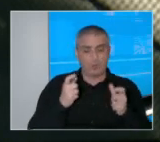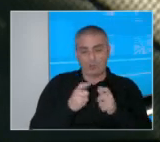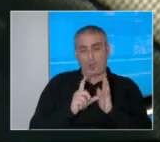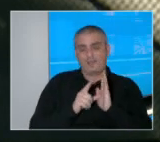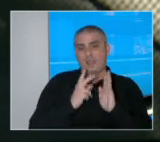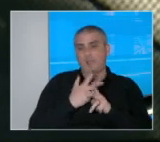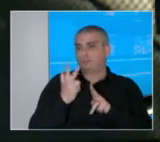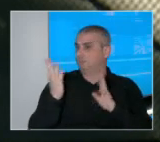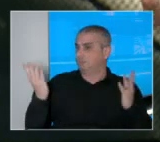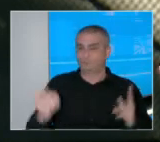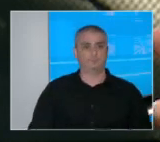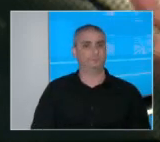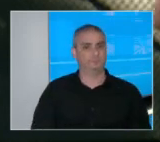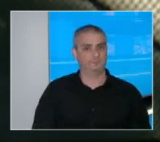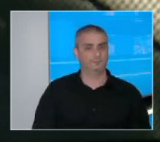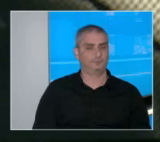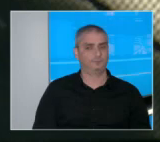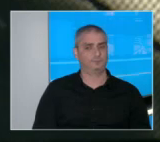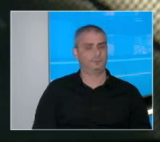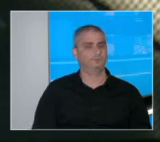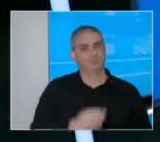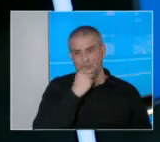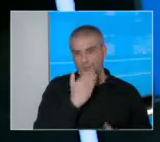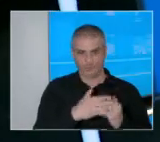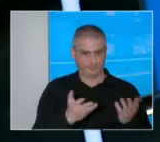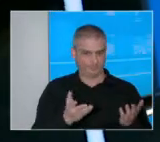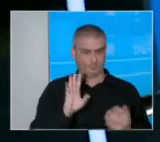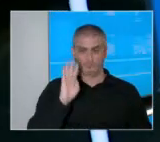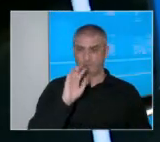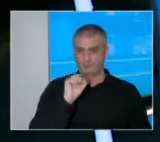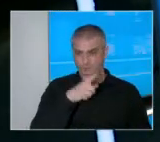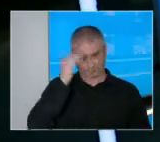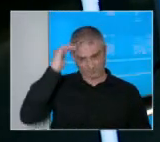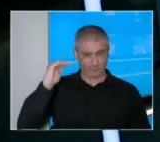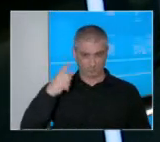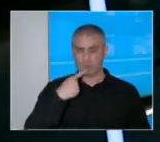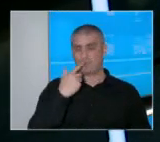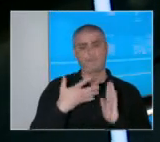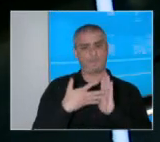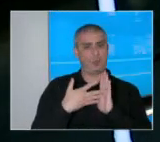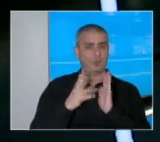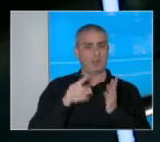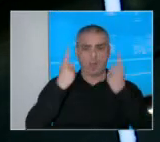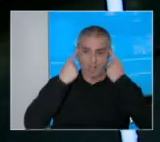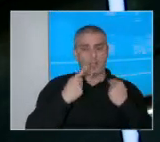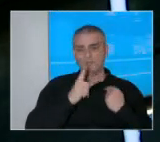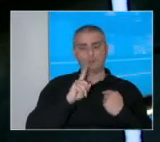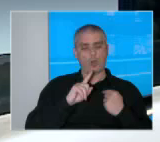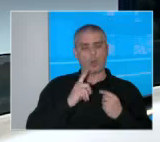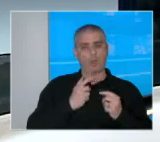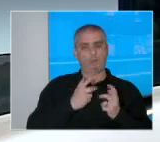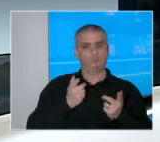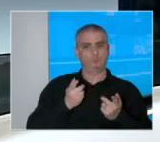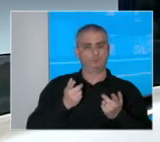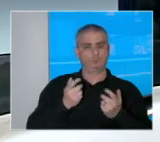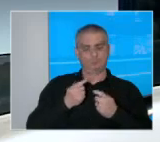טכני, אנחנו לא... אז בדיוק בנפרדים. שאלה לסיכום הפרק הזה. אתה יודע, בצלאל סמוטריץ' מתח ביקורת, וגם בנט ובצדק על החרדים, שהם לא אכפו את